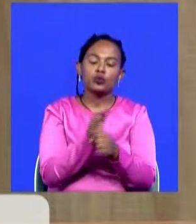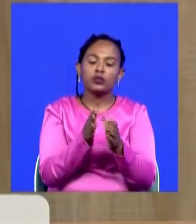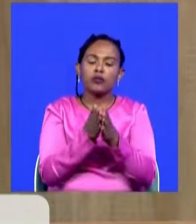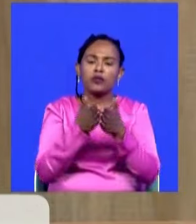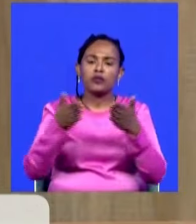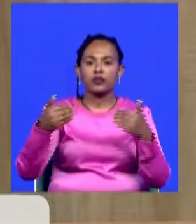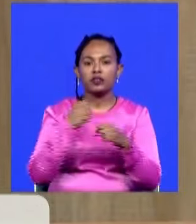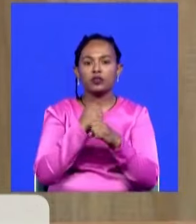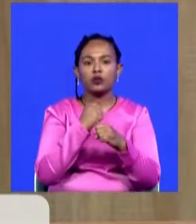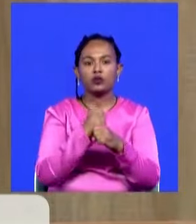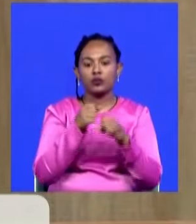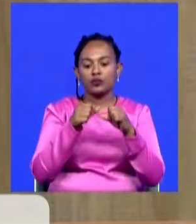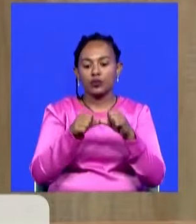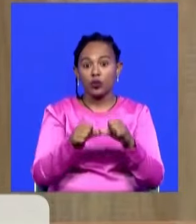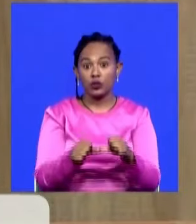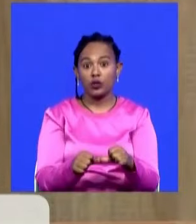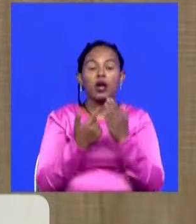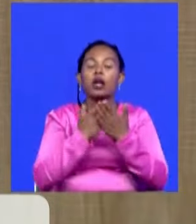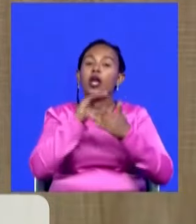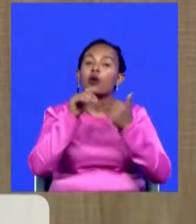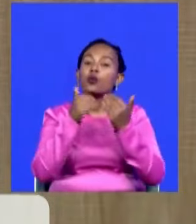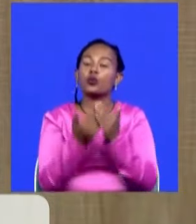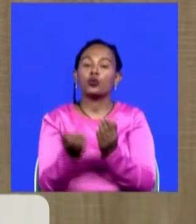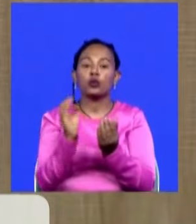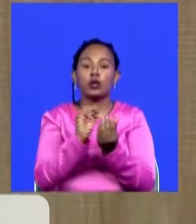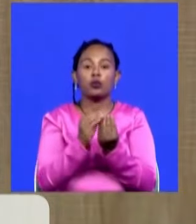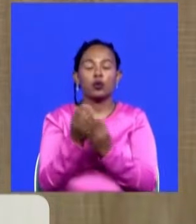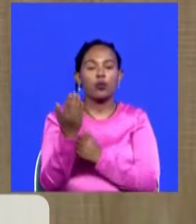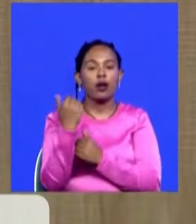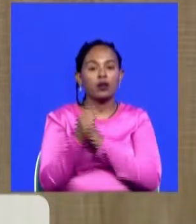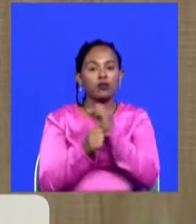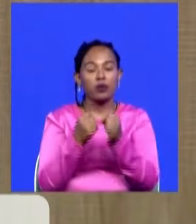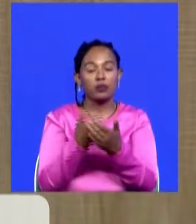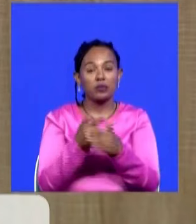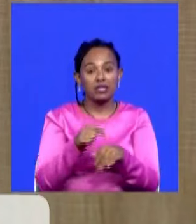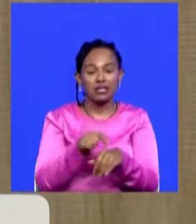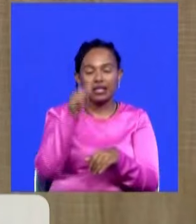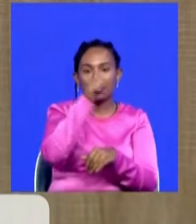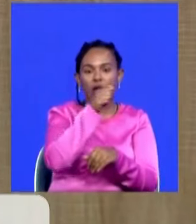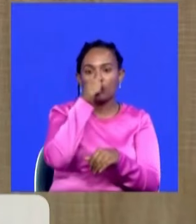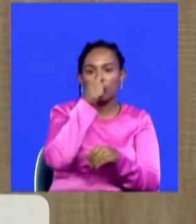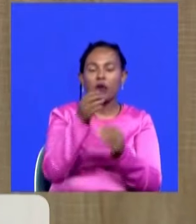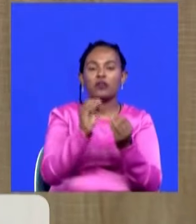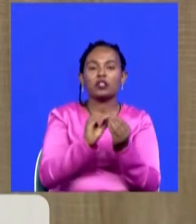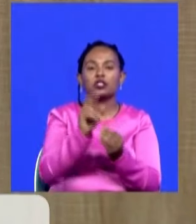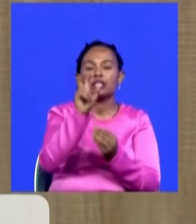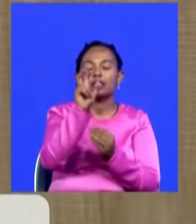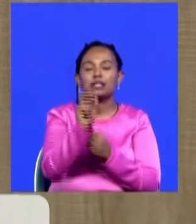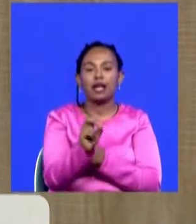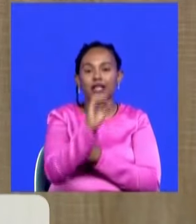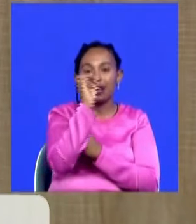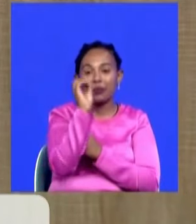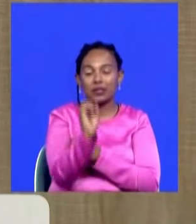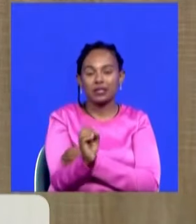ትኩረት ተሰጠው ሌላው የኢኮኖሚ አቅጣጫም ነው። አምና በዚህ ጊዜ የኢትዮጵያ ኢንፍሌሽን 30%